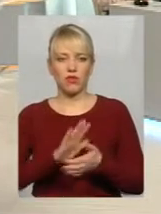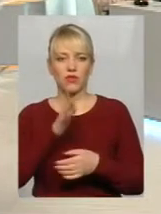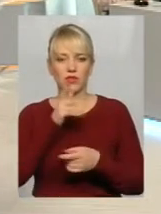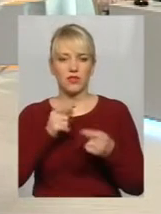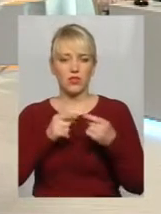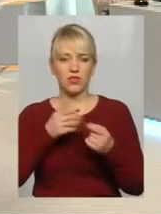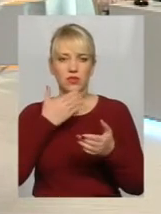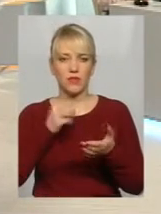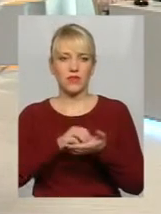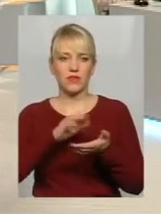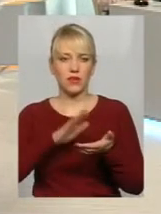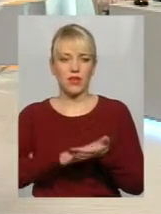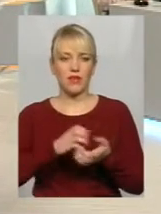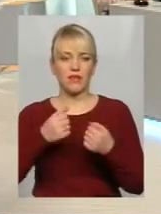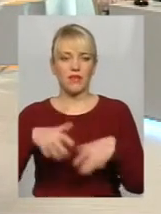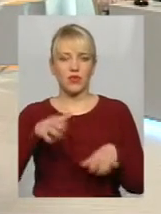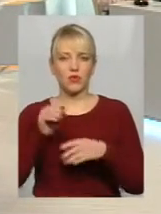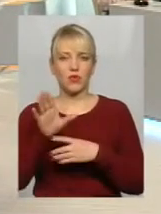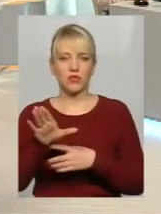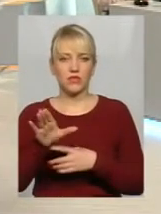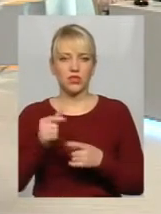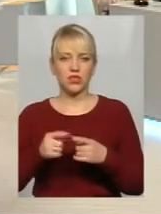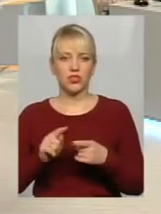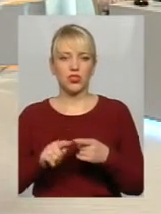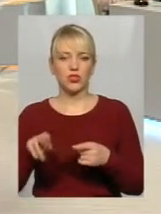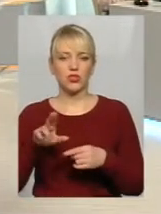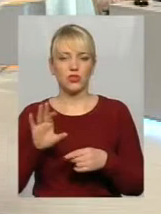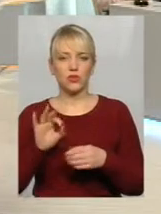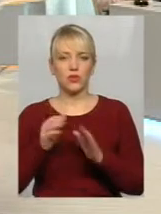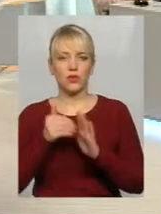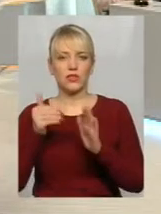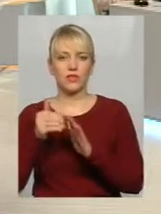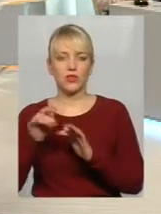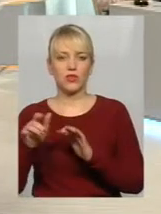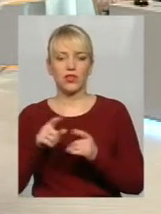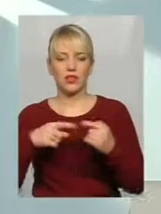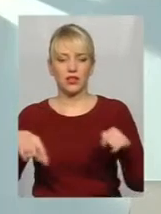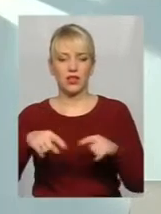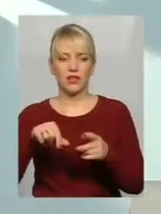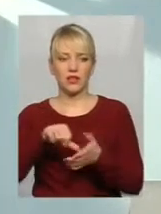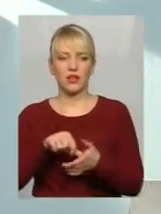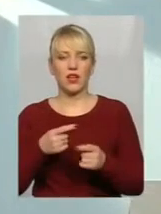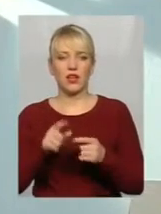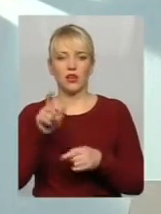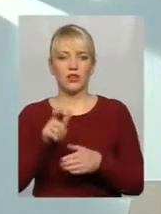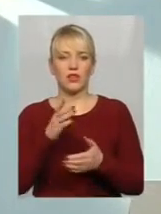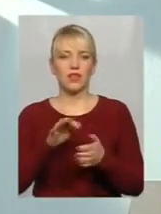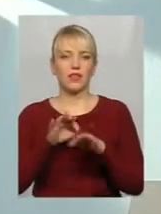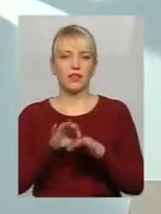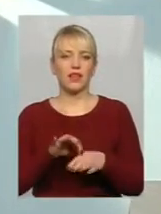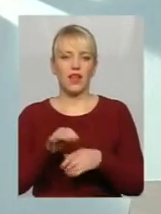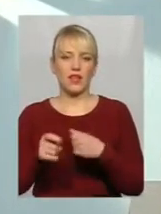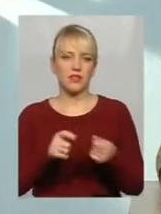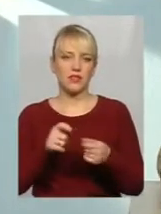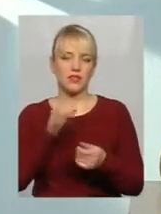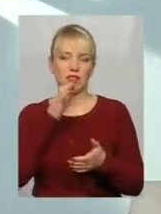втратила облік, посвідчення про прописку до відповідної призовної дільниці, то вона несе адміністративну